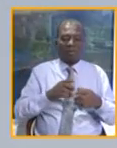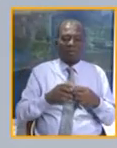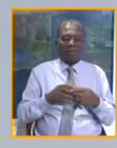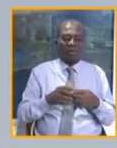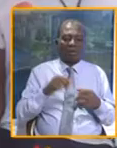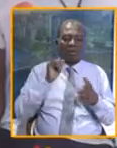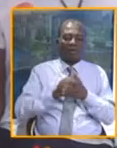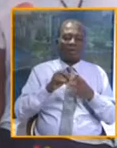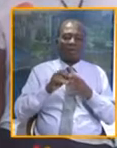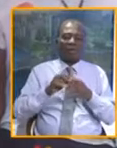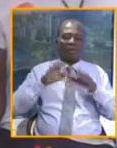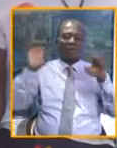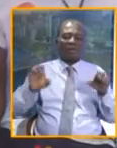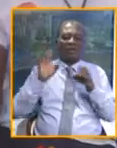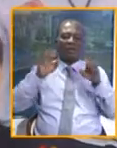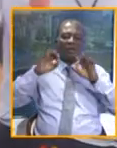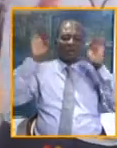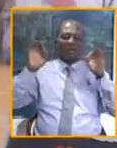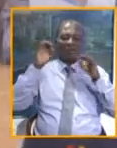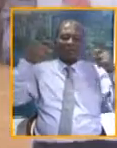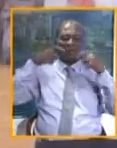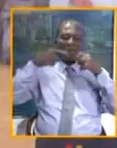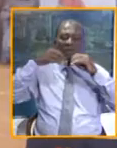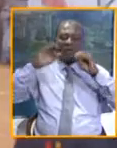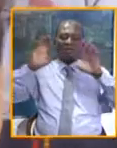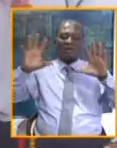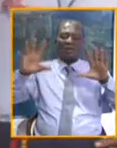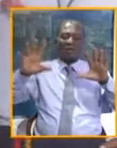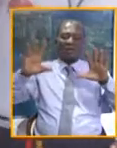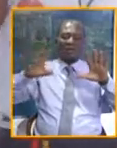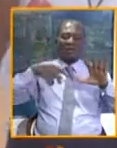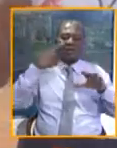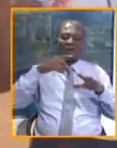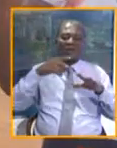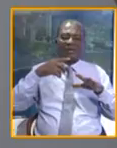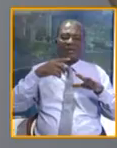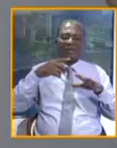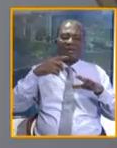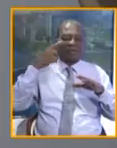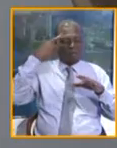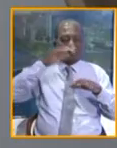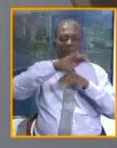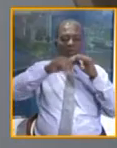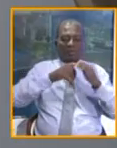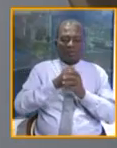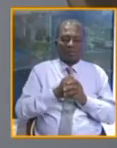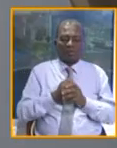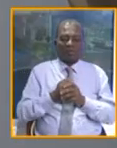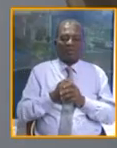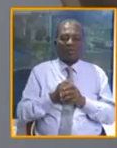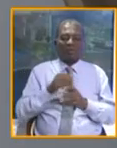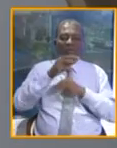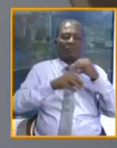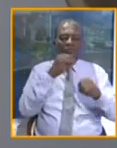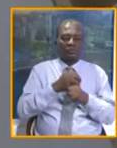Cette cérémonie, la fête de la lumière, qui en réalité est la lumière de tout le monde, est la lumière pour tous.